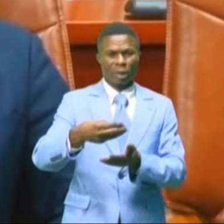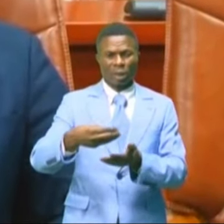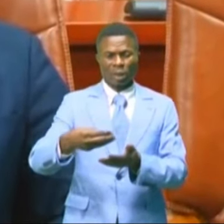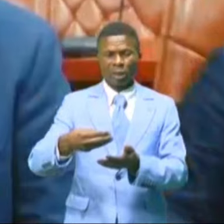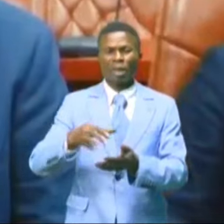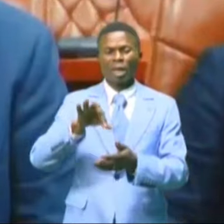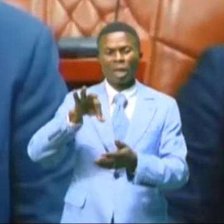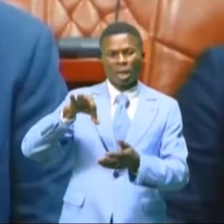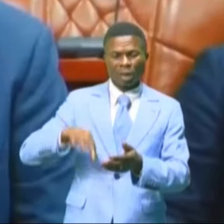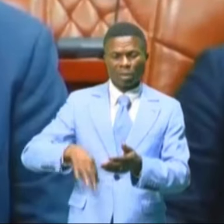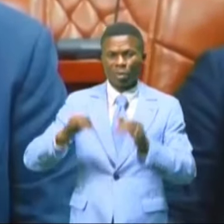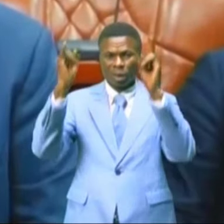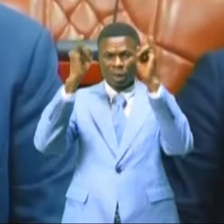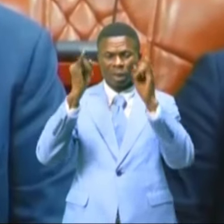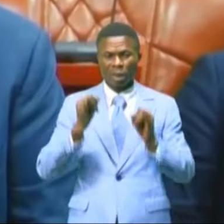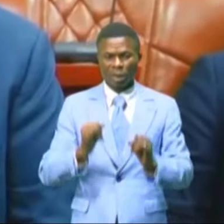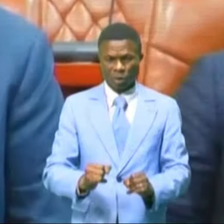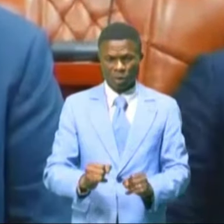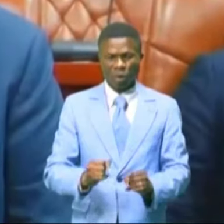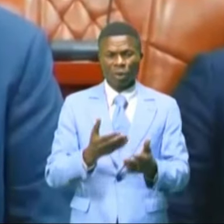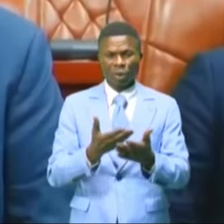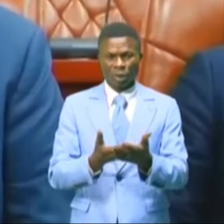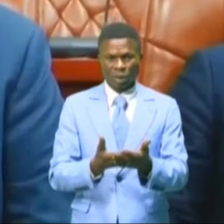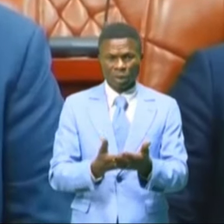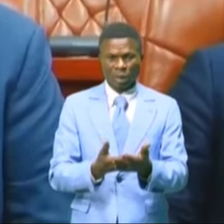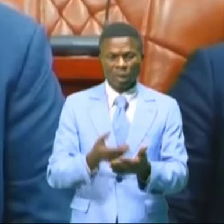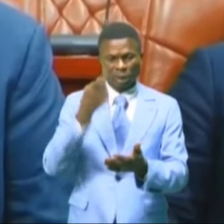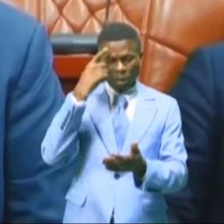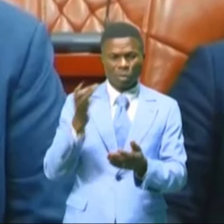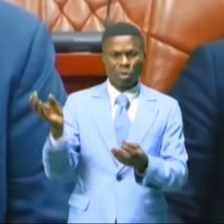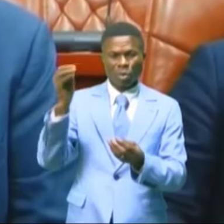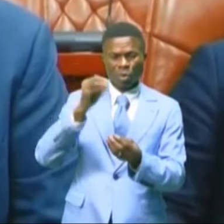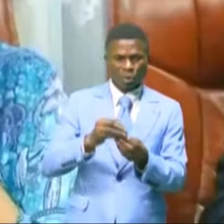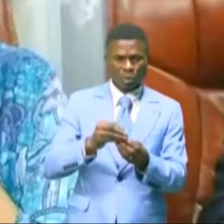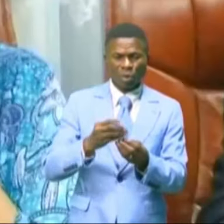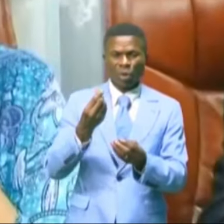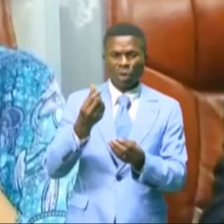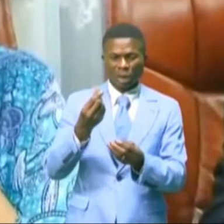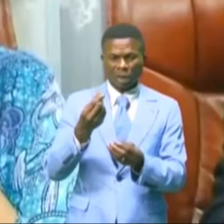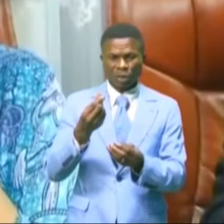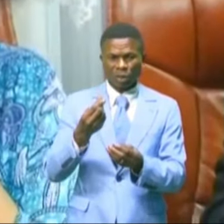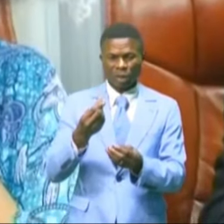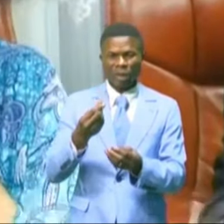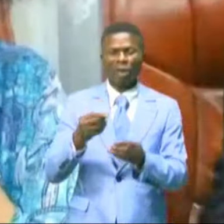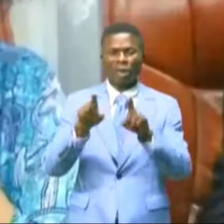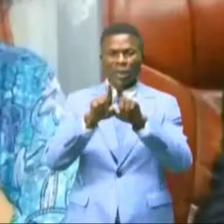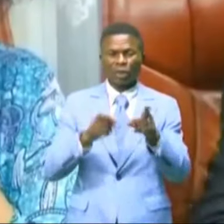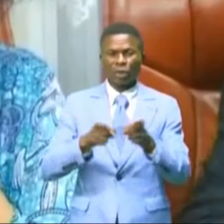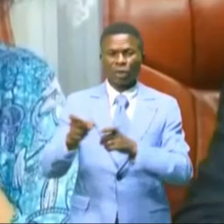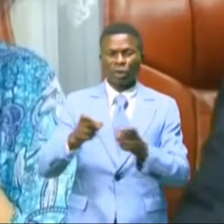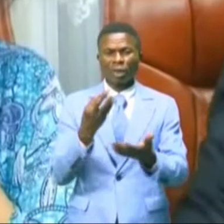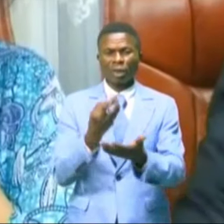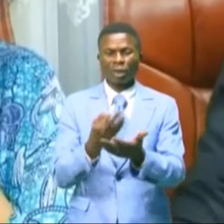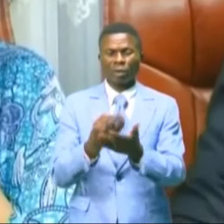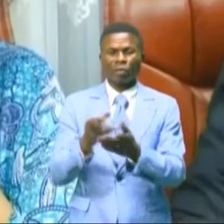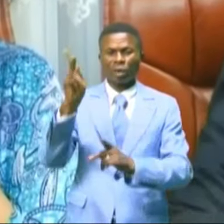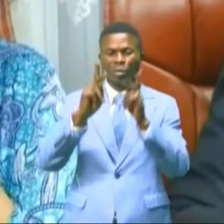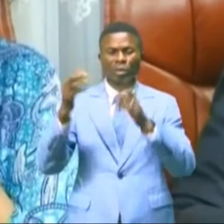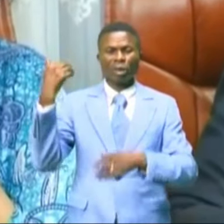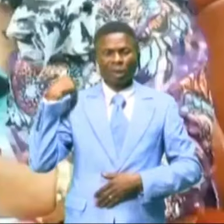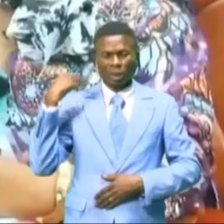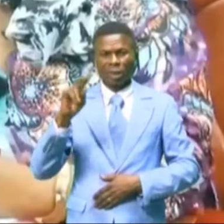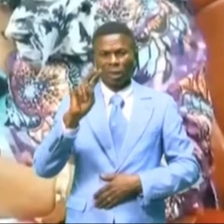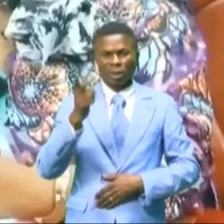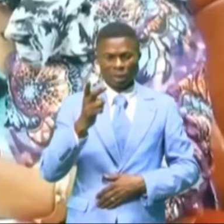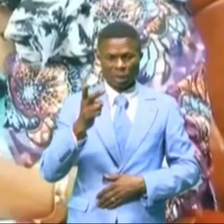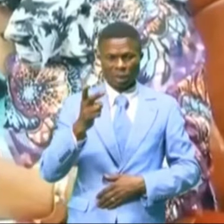atouts du numérique par la digitalisation pour l'optimisation de la collecte des recettes et la gestion des finances publiques. Des